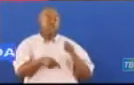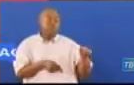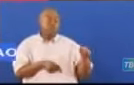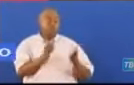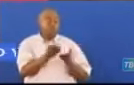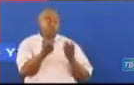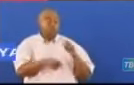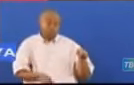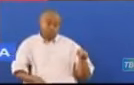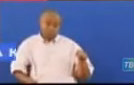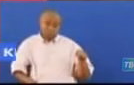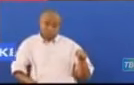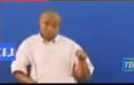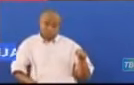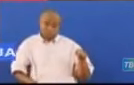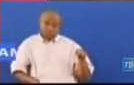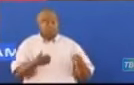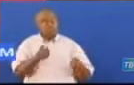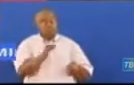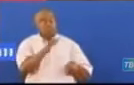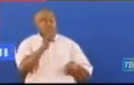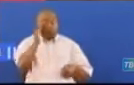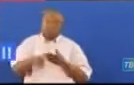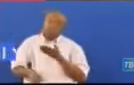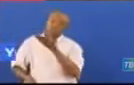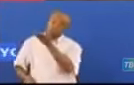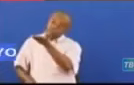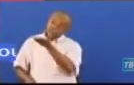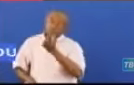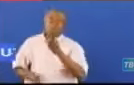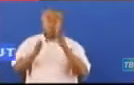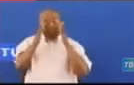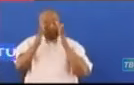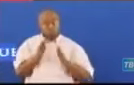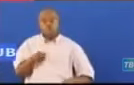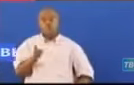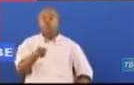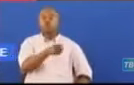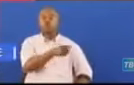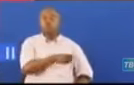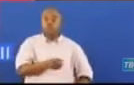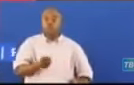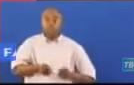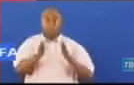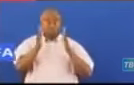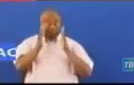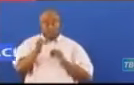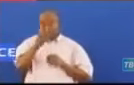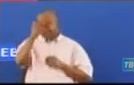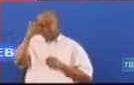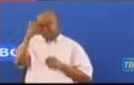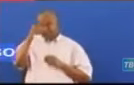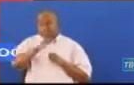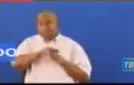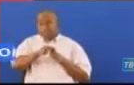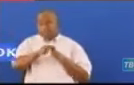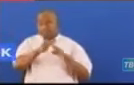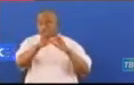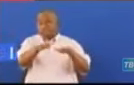chokochoko? Na mheshimiwa speaker mimi nakwambia wabunge tuko hapa. Kama kuna mbunge anafikiria kwamba atatumia